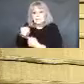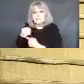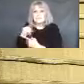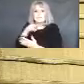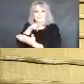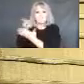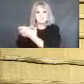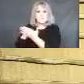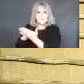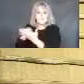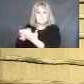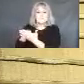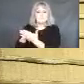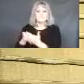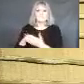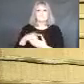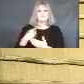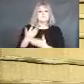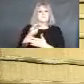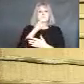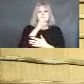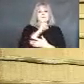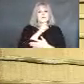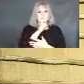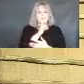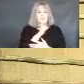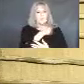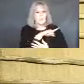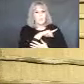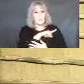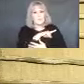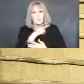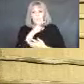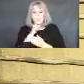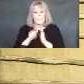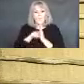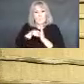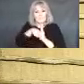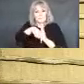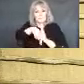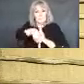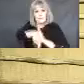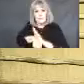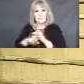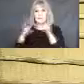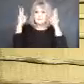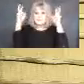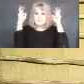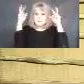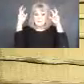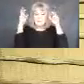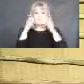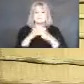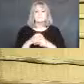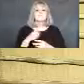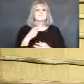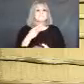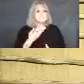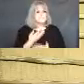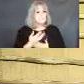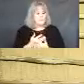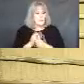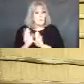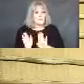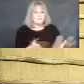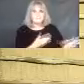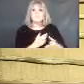daai skrifgedeelte, in daai storie voorkom. En ons gaan dit gebruik om dieper in die betekenis en in die temas in die storie in te klim. Nou